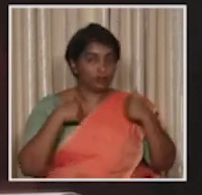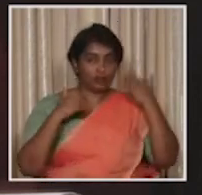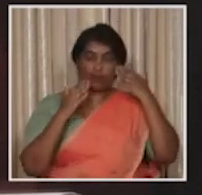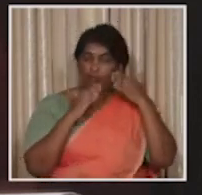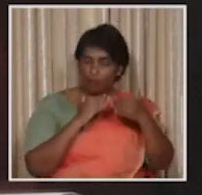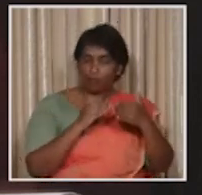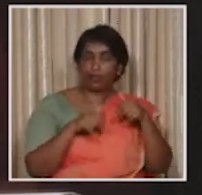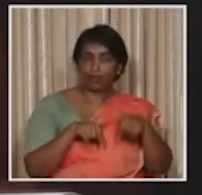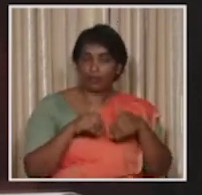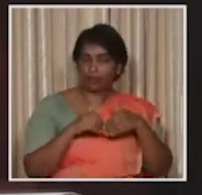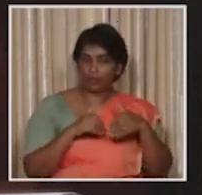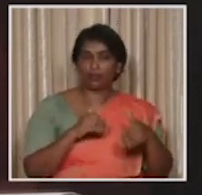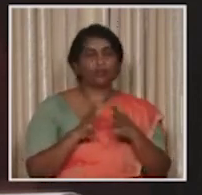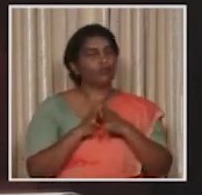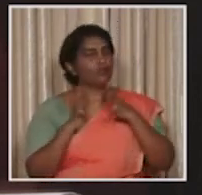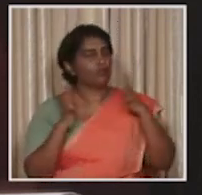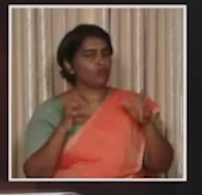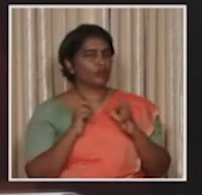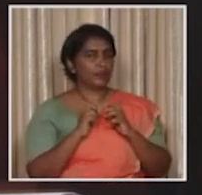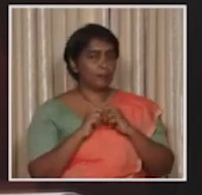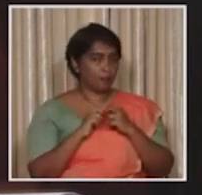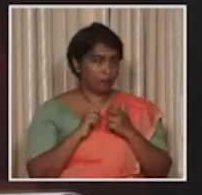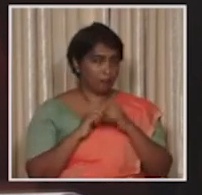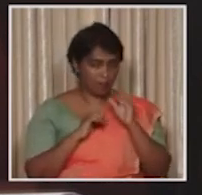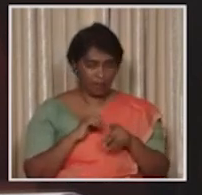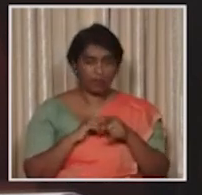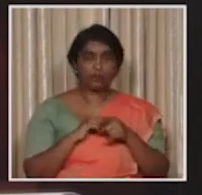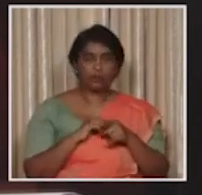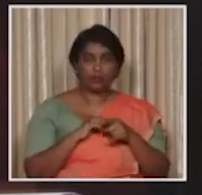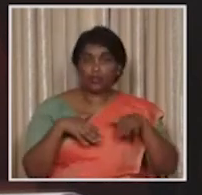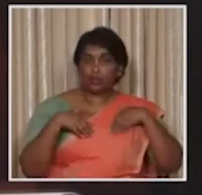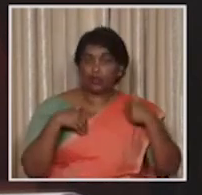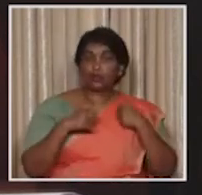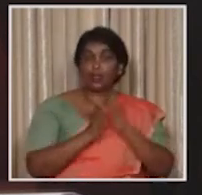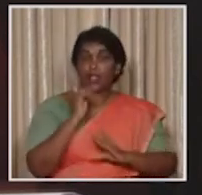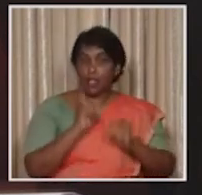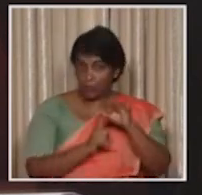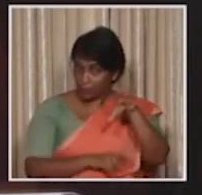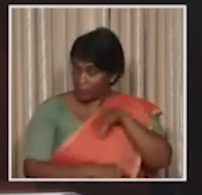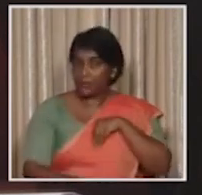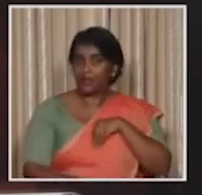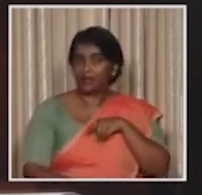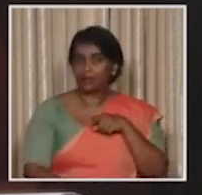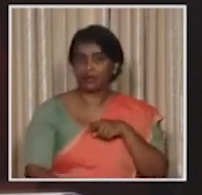වන විට බරපතල අර්බුදයක් පවතින බවට සෞඛ්‍ය අමාත්‍යවරයා පිළිගන්නේද?